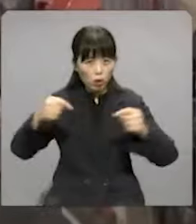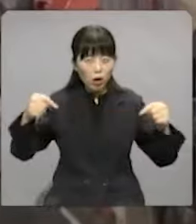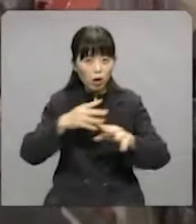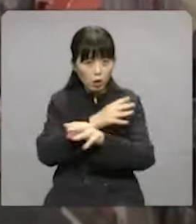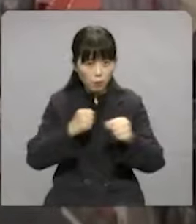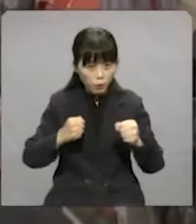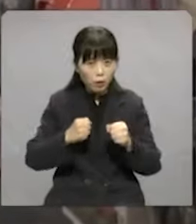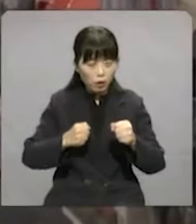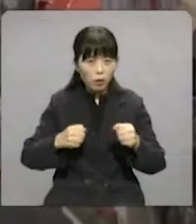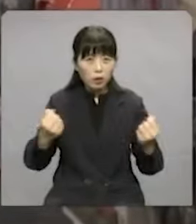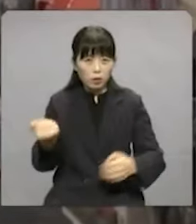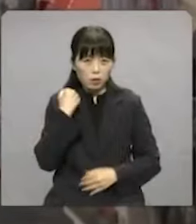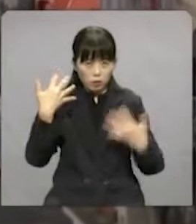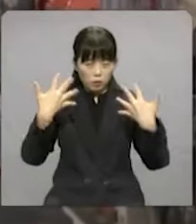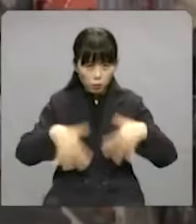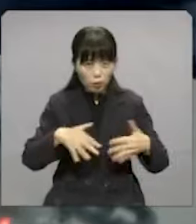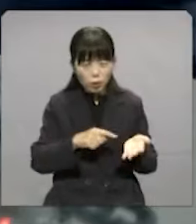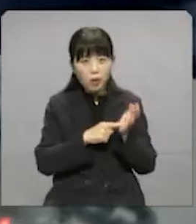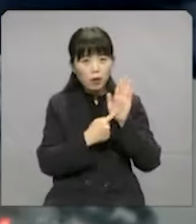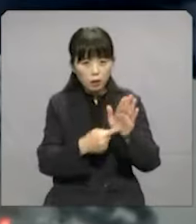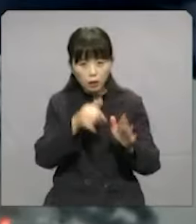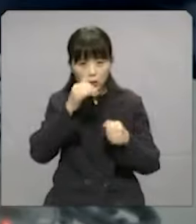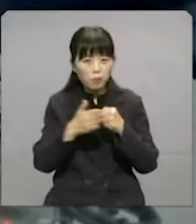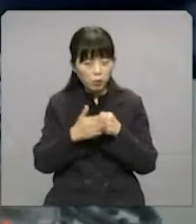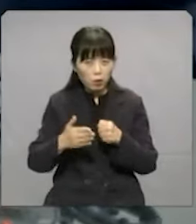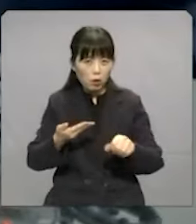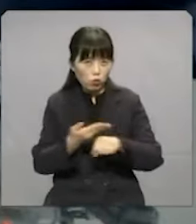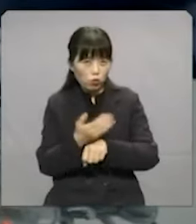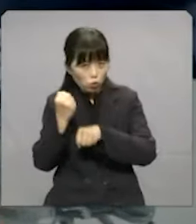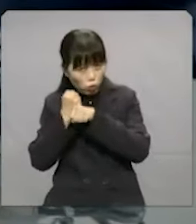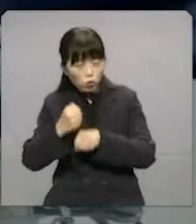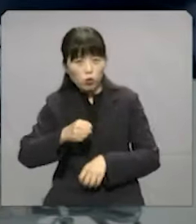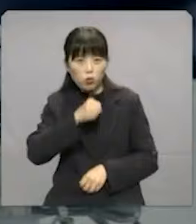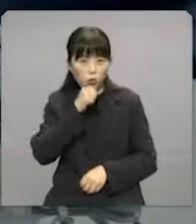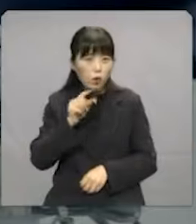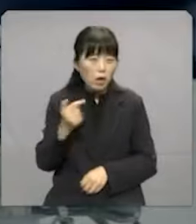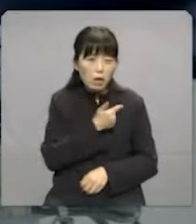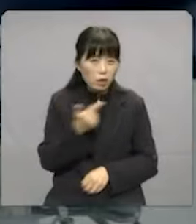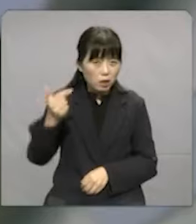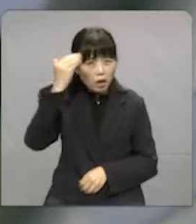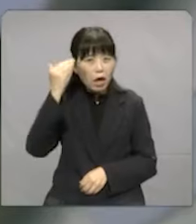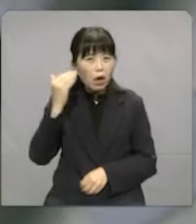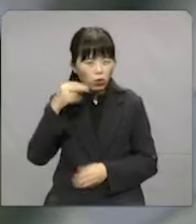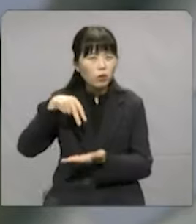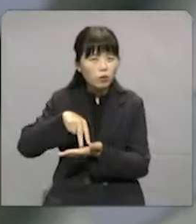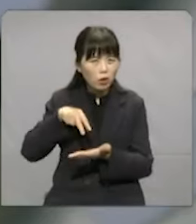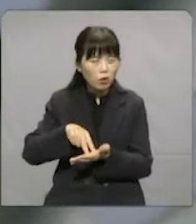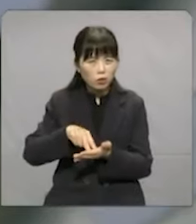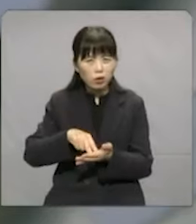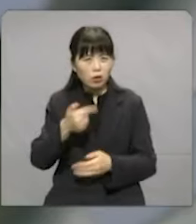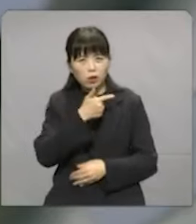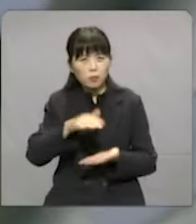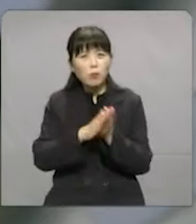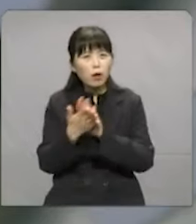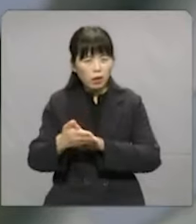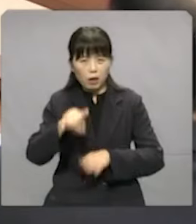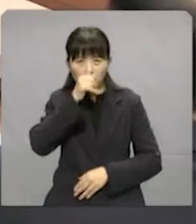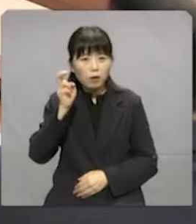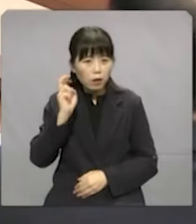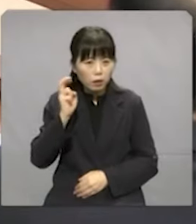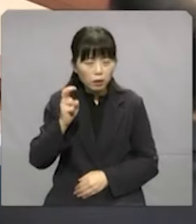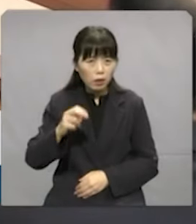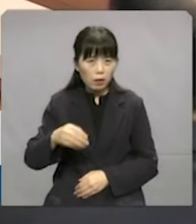무력화할 수 있다는 가능성까지 제기되며 수출 의존도가 큰 우리에게는 커다란 변화가 불가피한 상황.